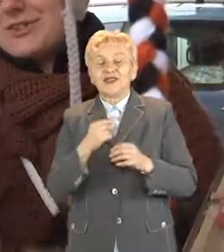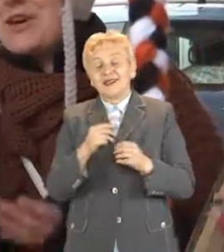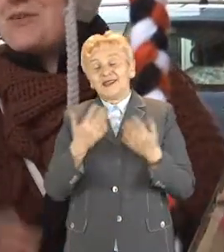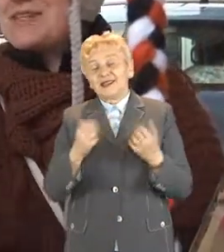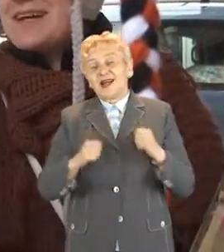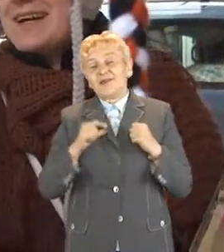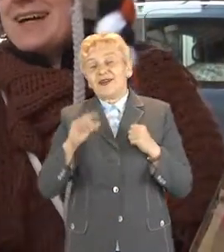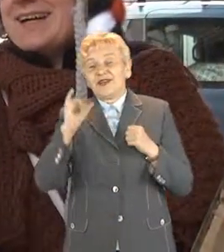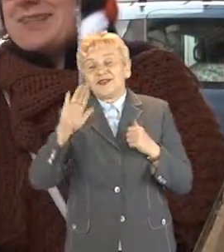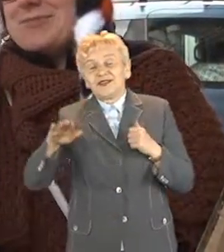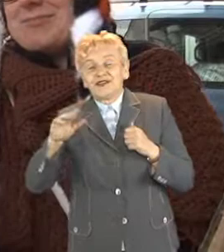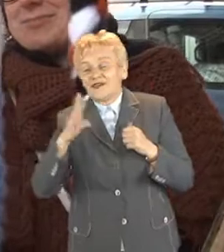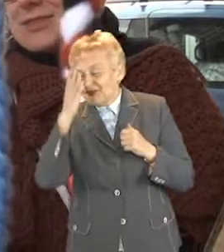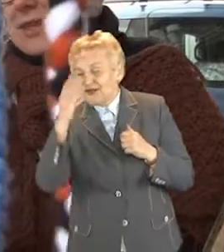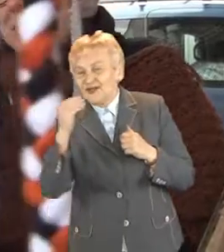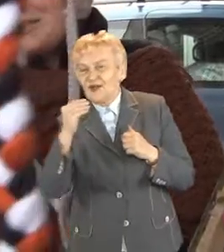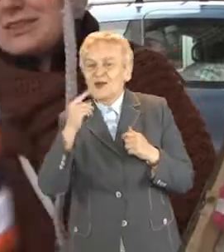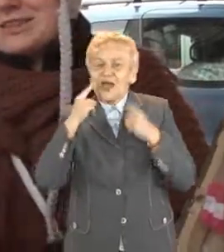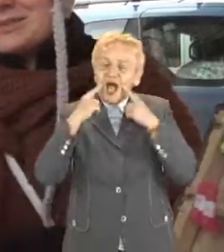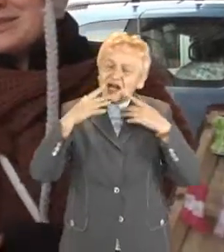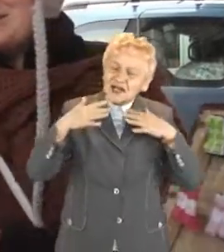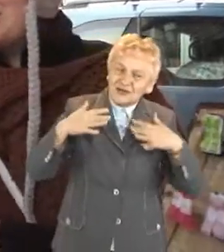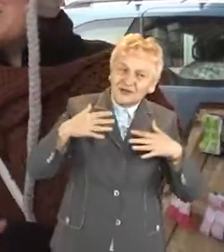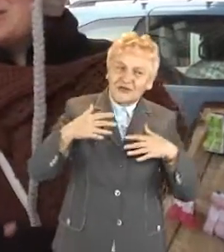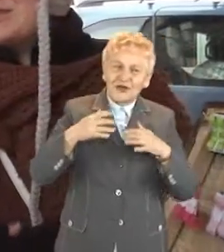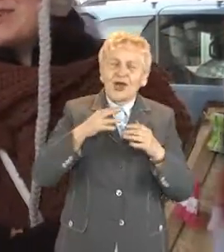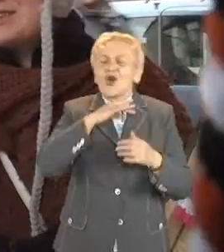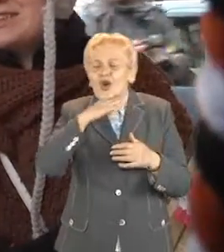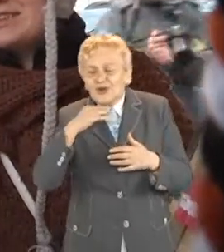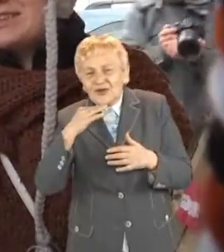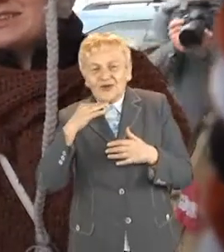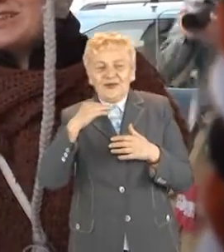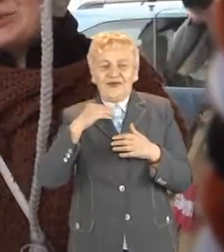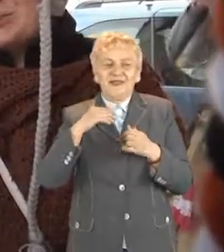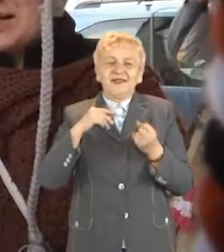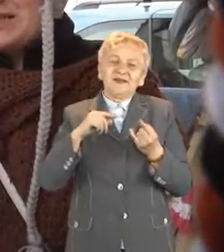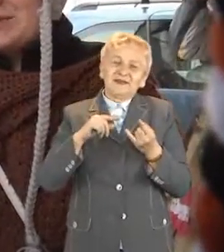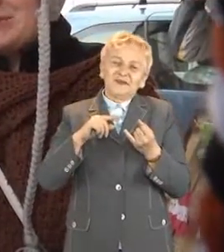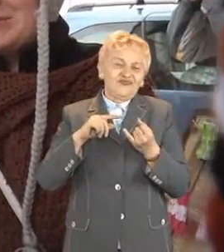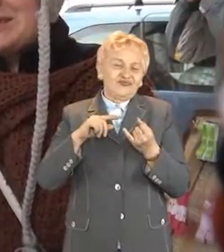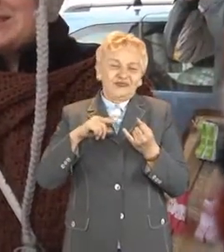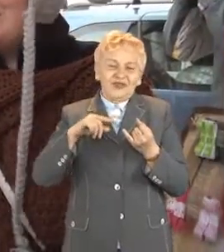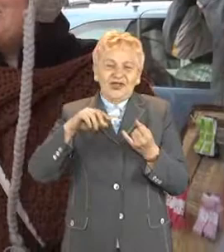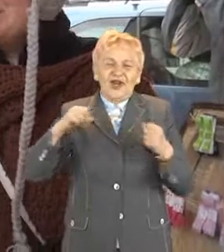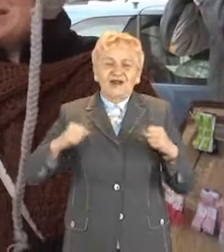dzieci wyglądały no radośnie, żeby ten świat dziecięcych ubrań nie